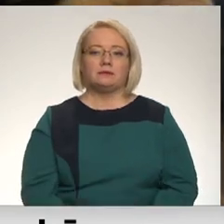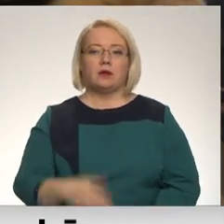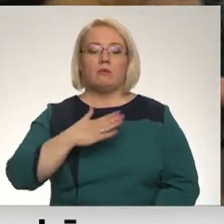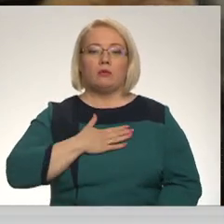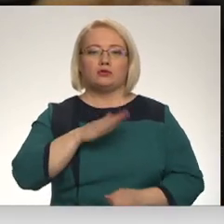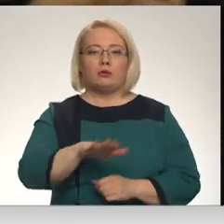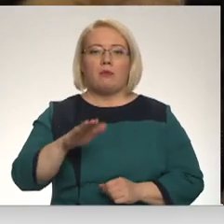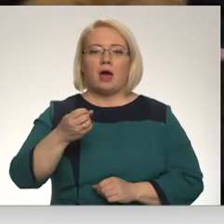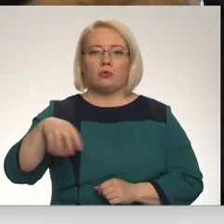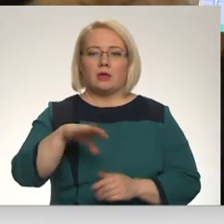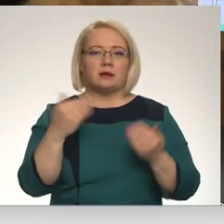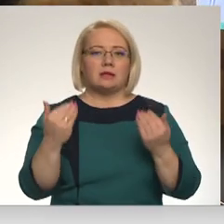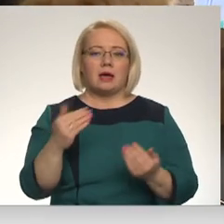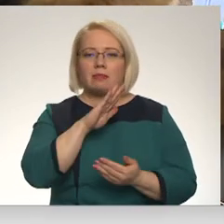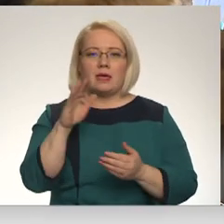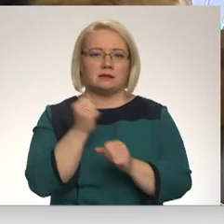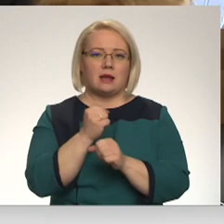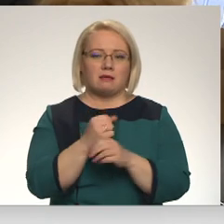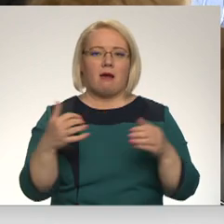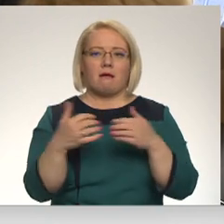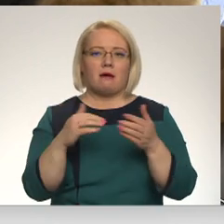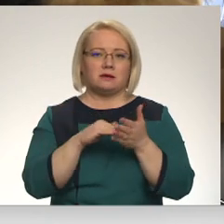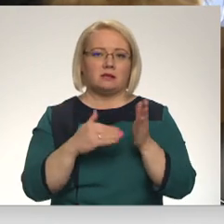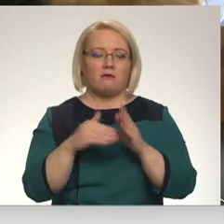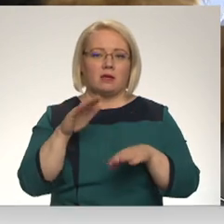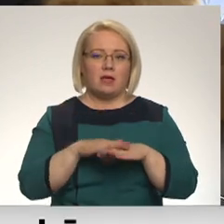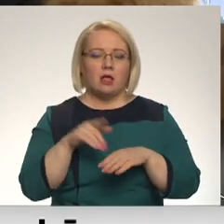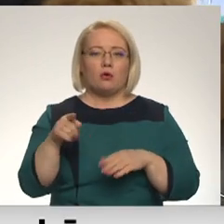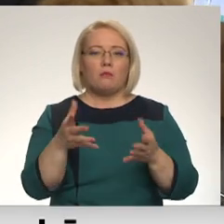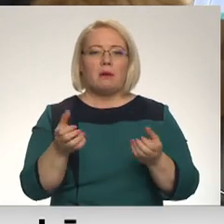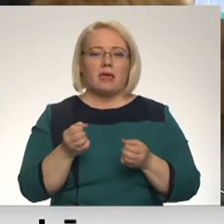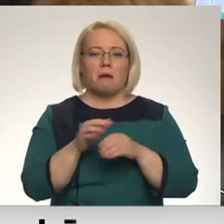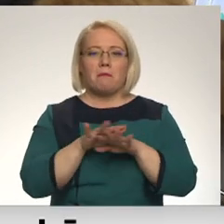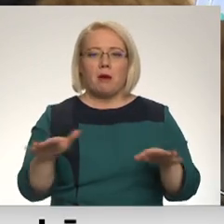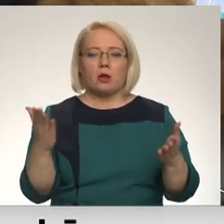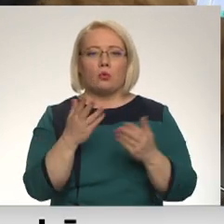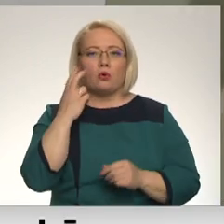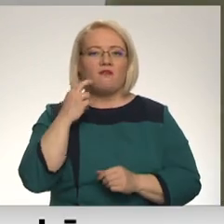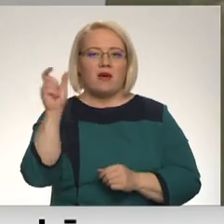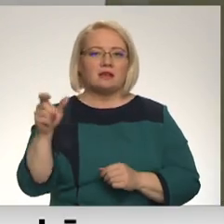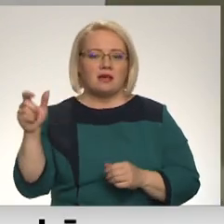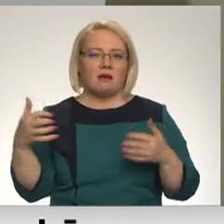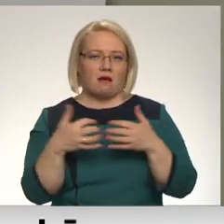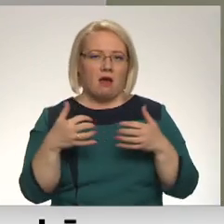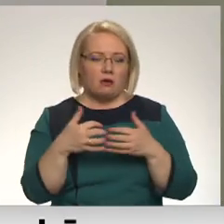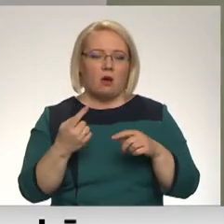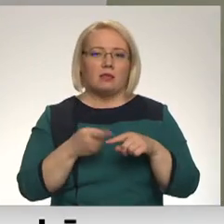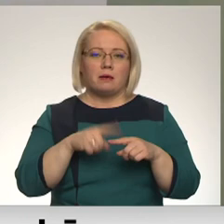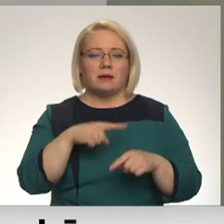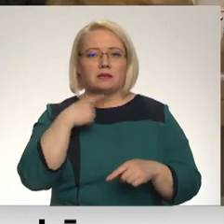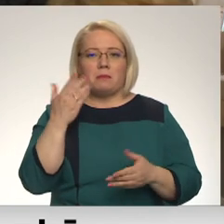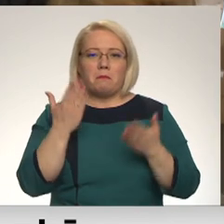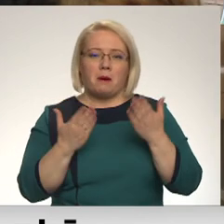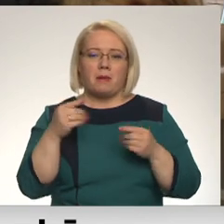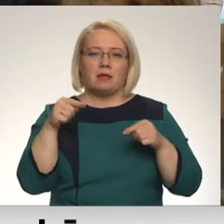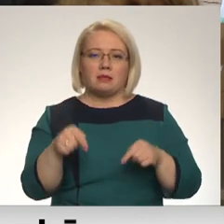Mūsu bērndārs pašlaik nestrādā kara stāvokļa dēļ. Tajā pieņem tikai tos bērnus, kuru vecāki karo. Tāpēc vēlamies pamēģināt šeit